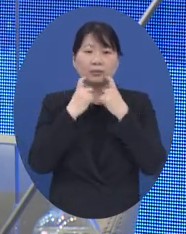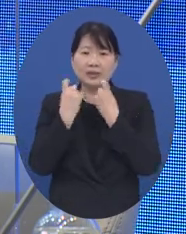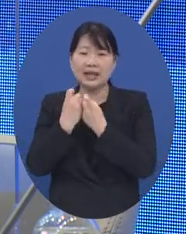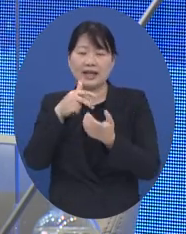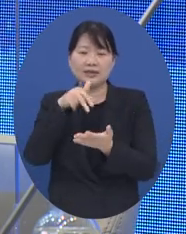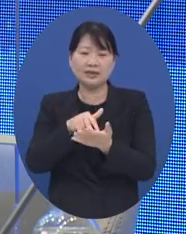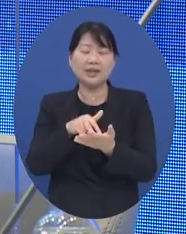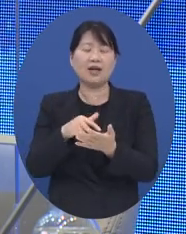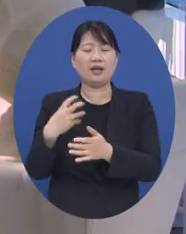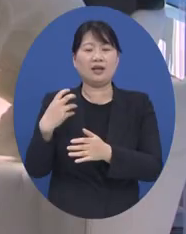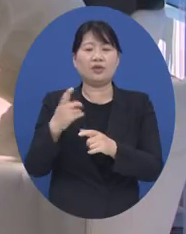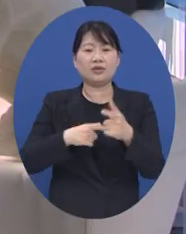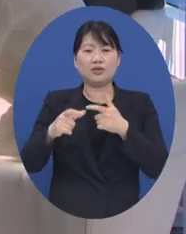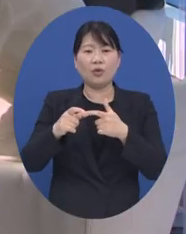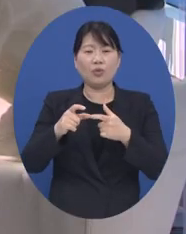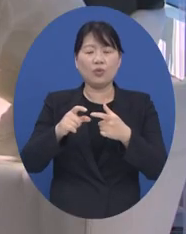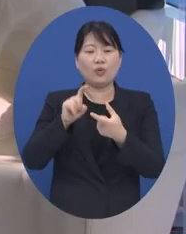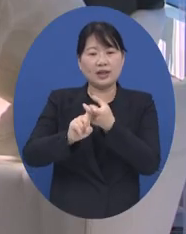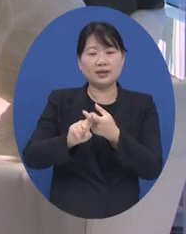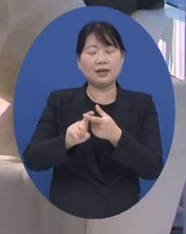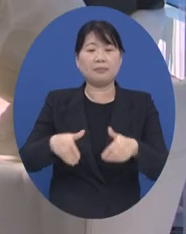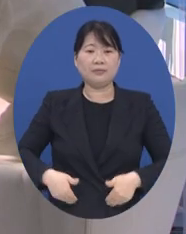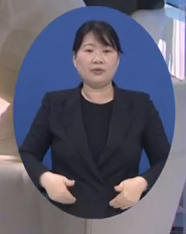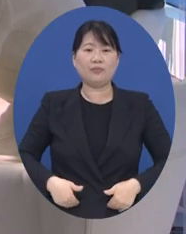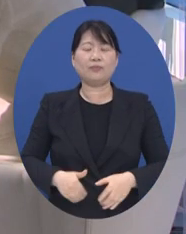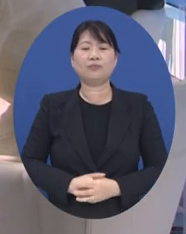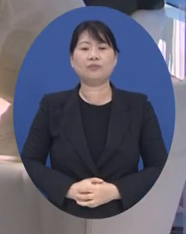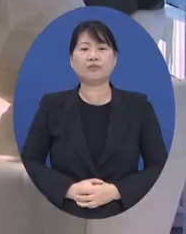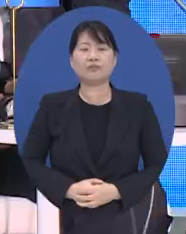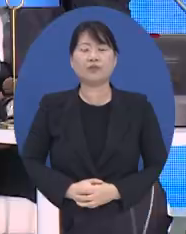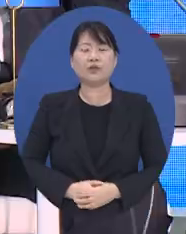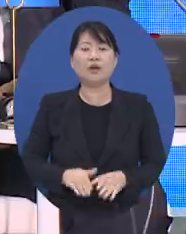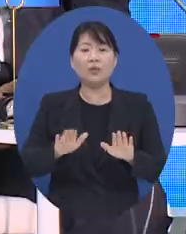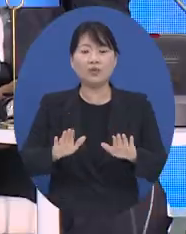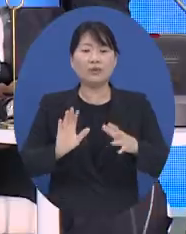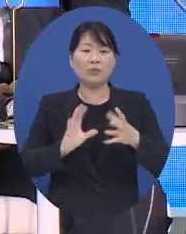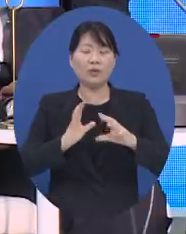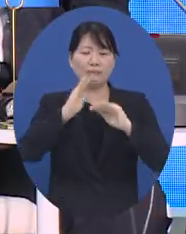의견을 제시했습니다. 경기도는 포럼에서 나온 제안을